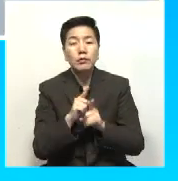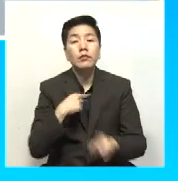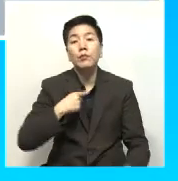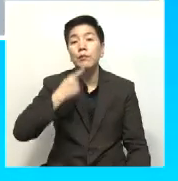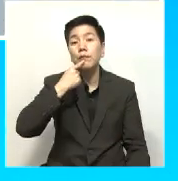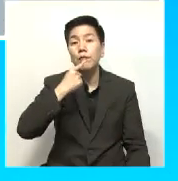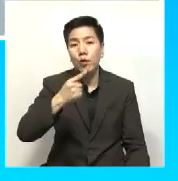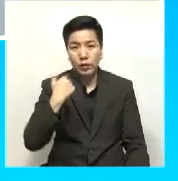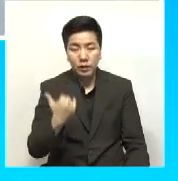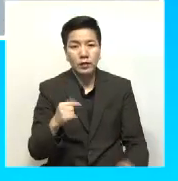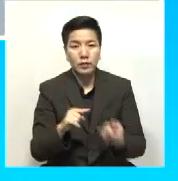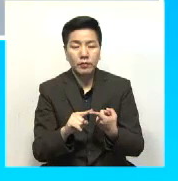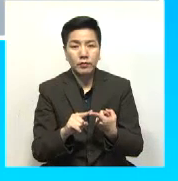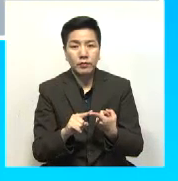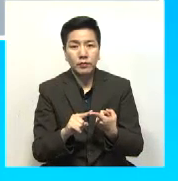เนี่ยมัน